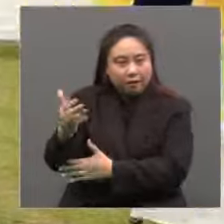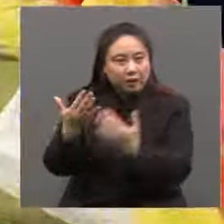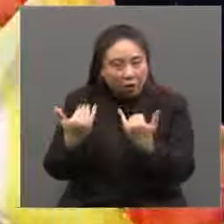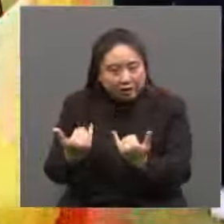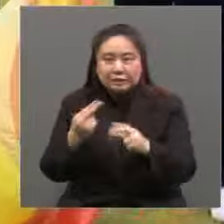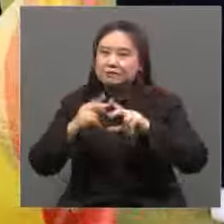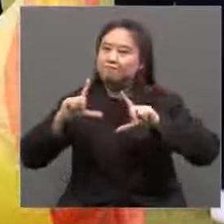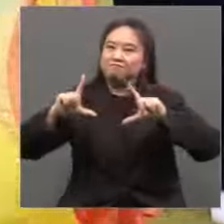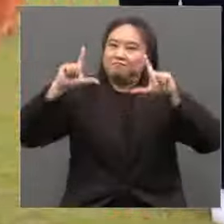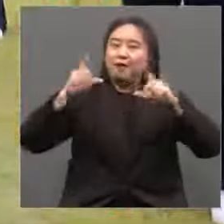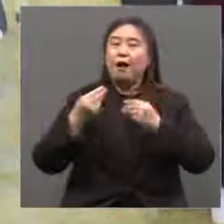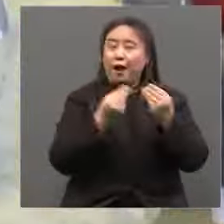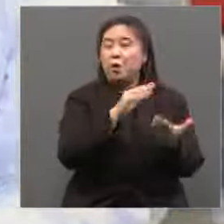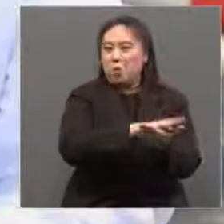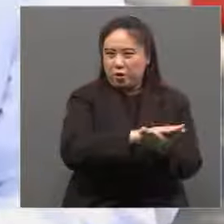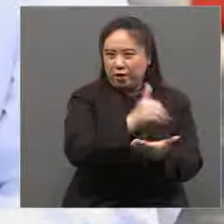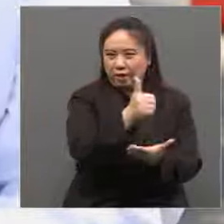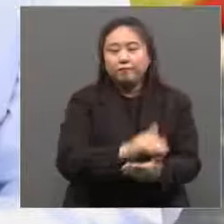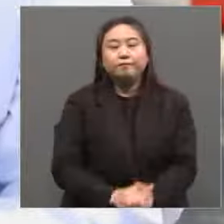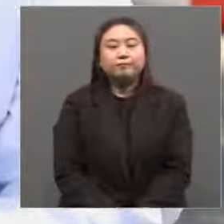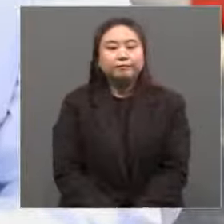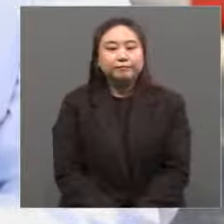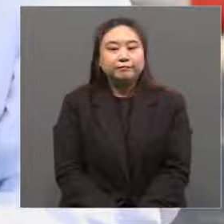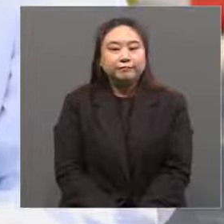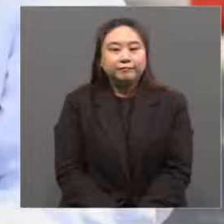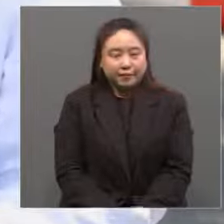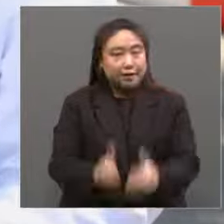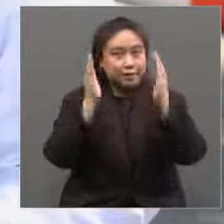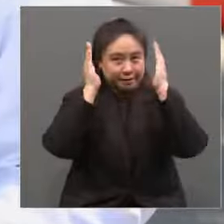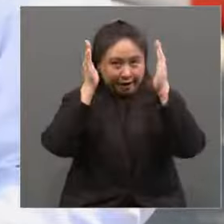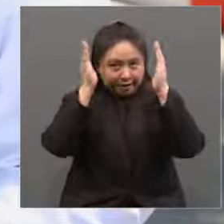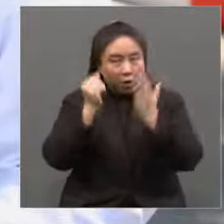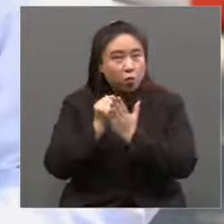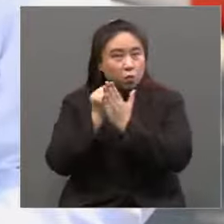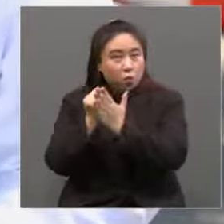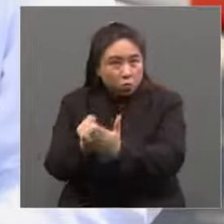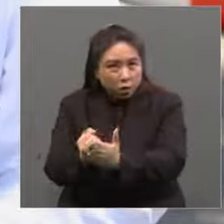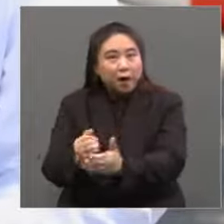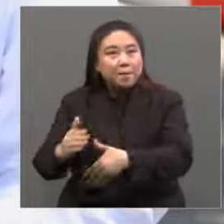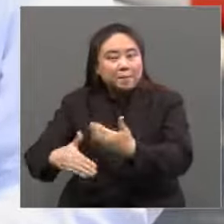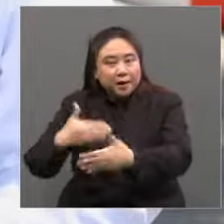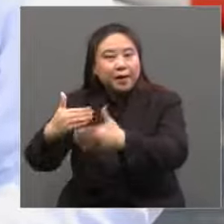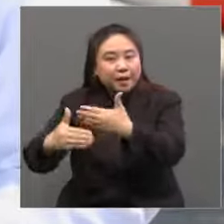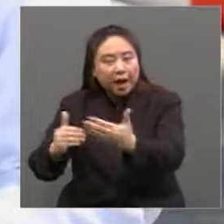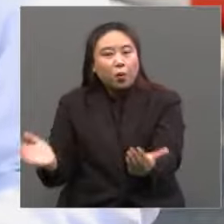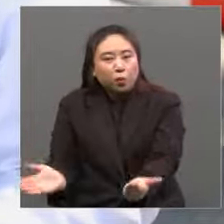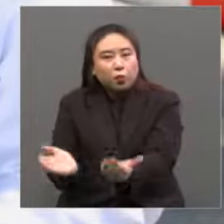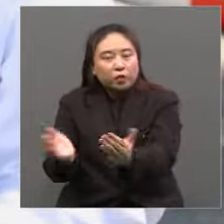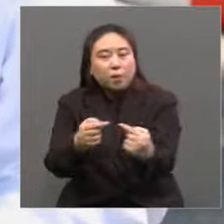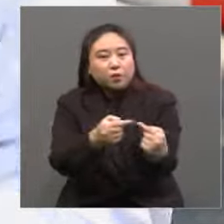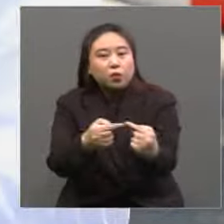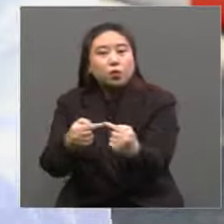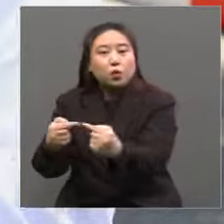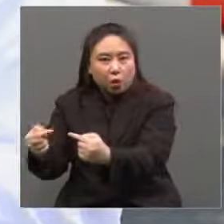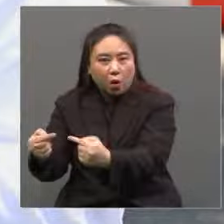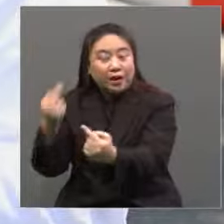างชื่อเสียงให้กับโรงเรียน ตั้งใจที่จะช่วยพัฒนาและส่งเสริมเขาต่อไปในอนาคตนะครับหวังเป็นอย่างยิ่